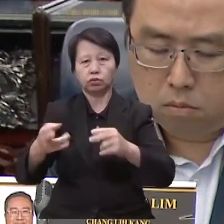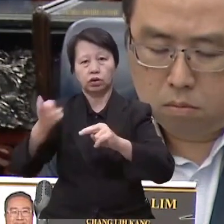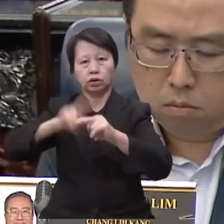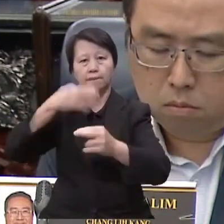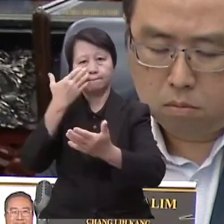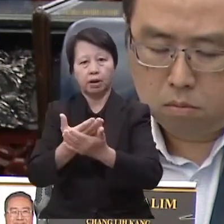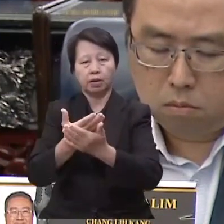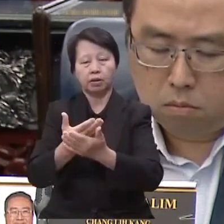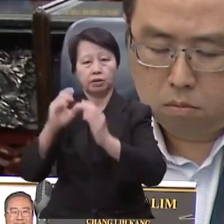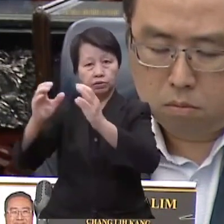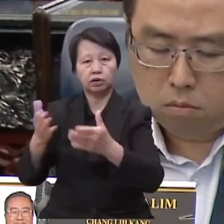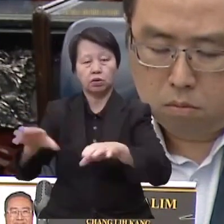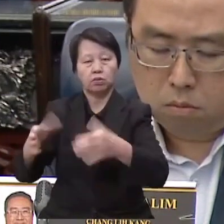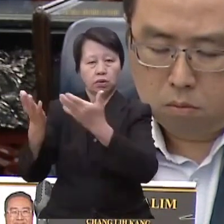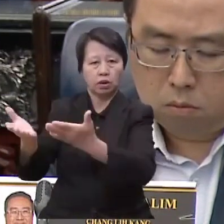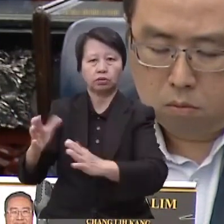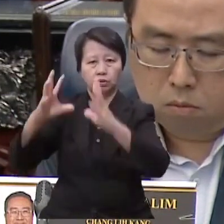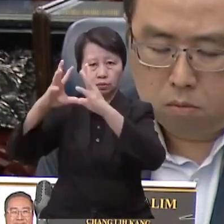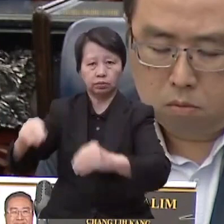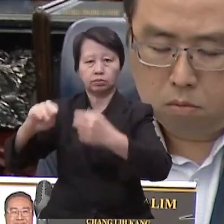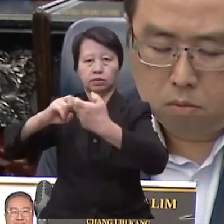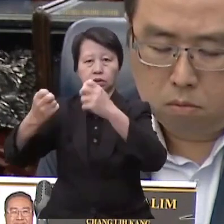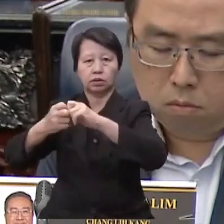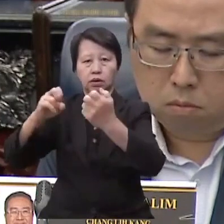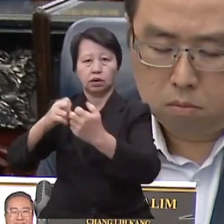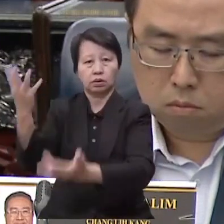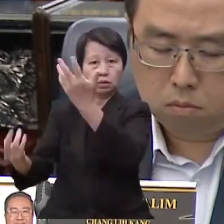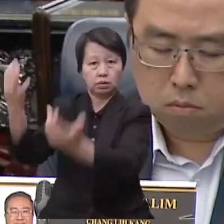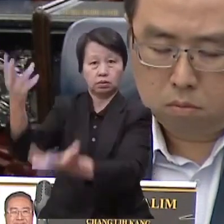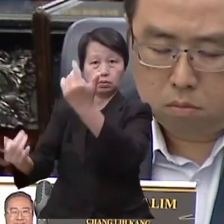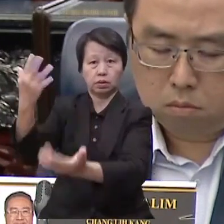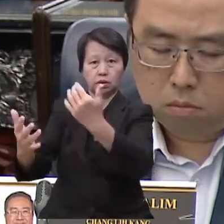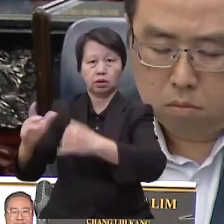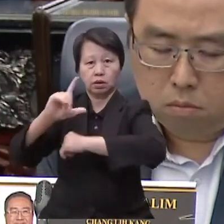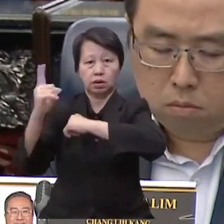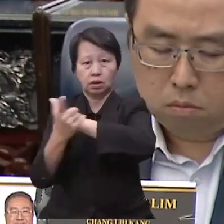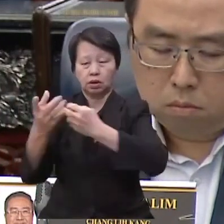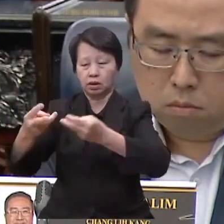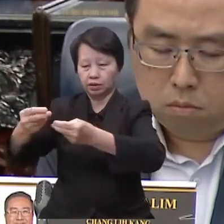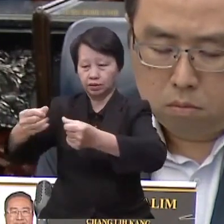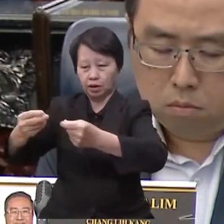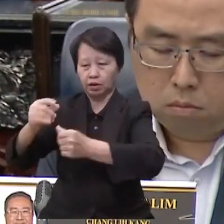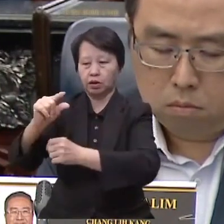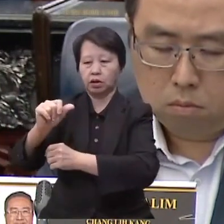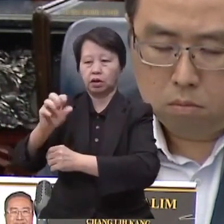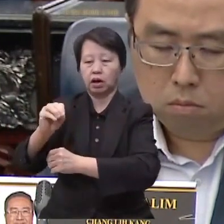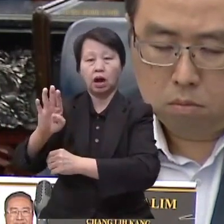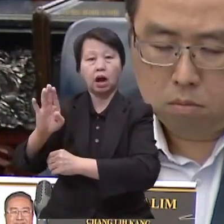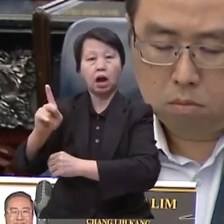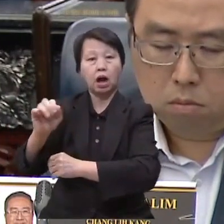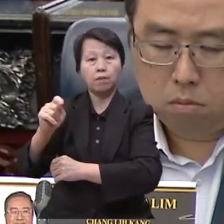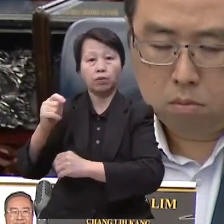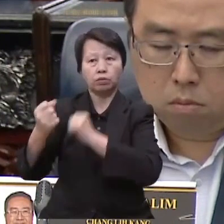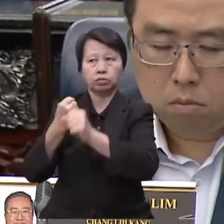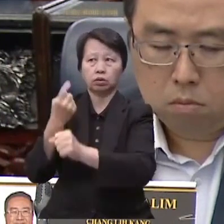baik pendekatan mereka di dalam menangani masalah pembakaran di ladang dan tanah gambut di dalam tahun-tahun kebelakangan ini